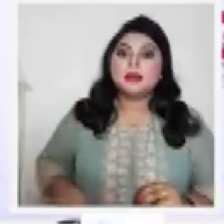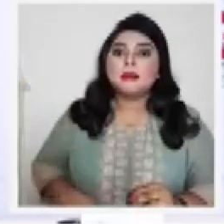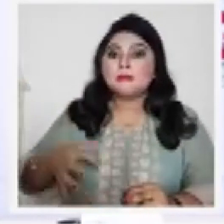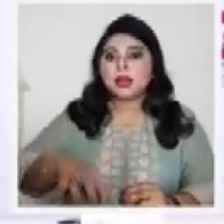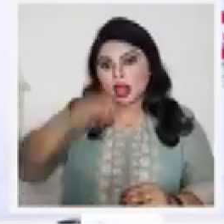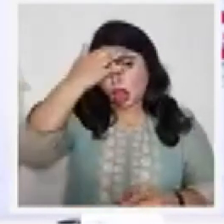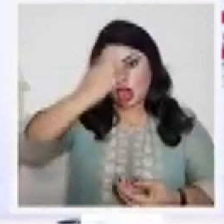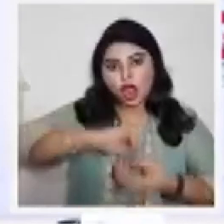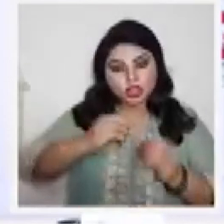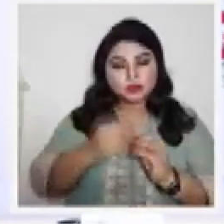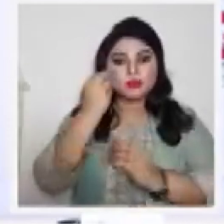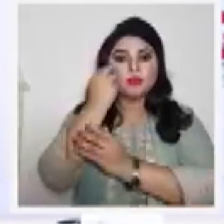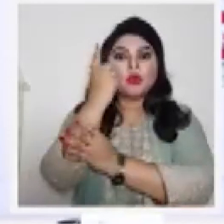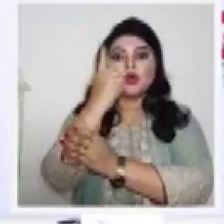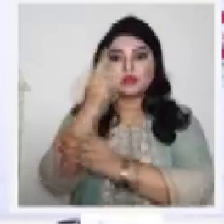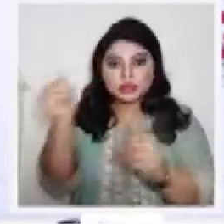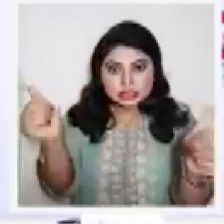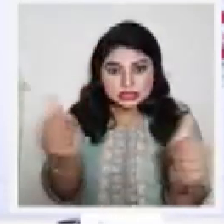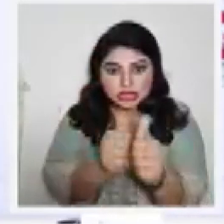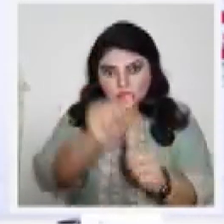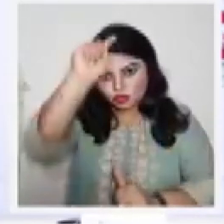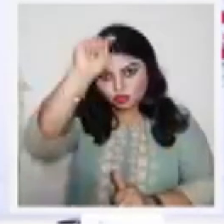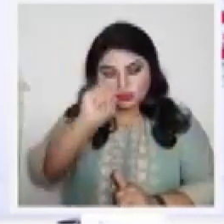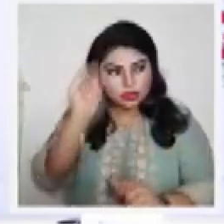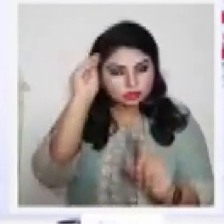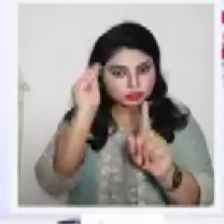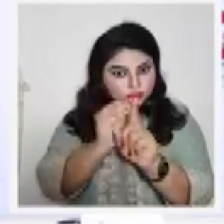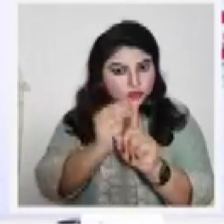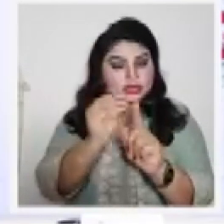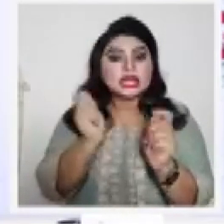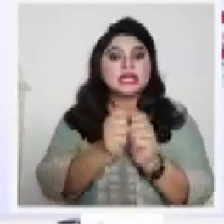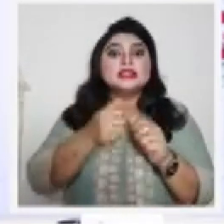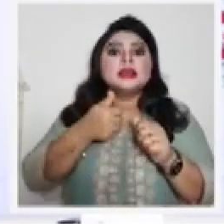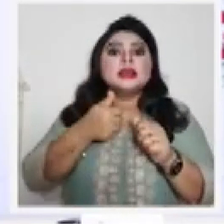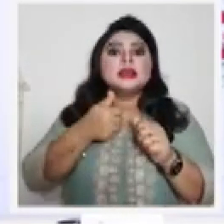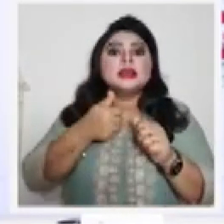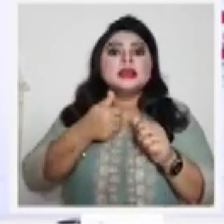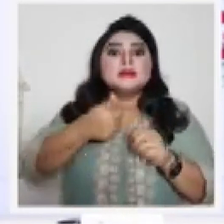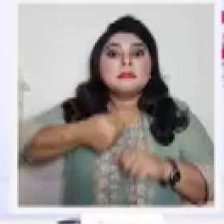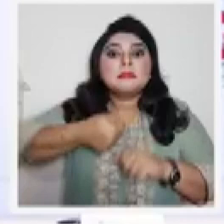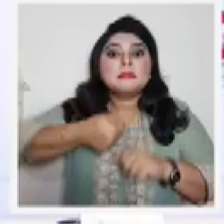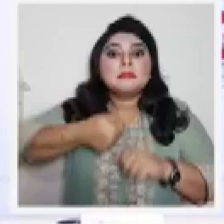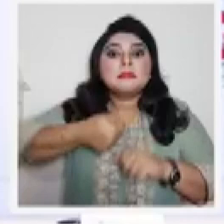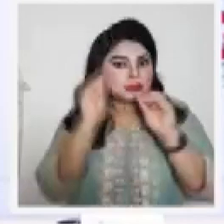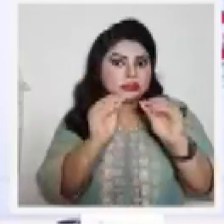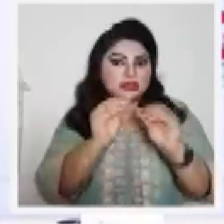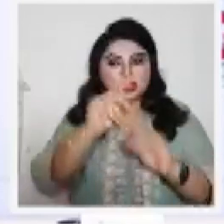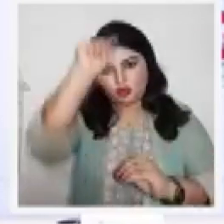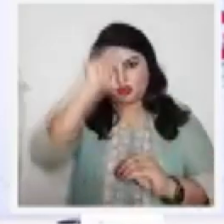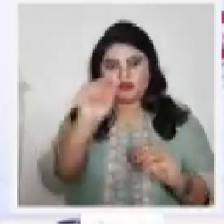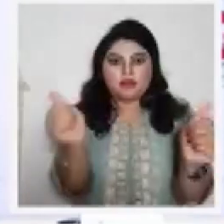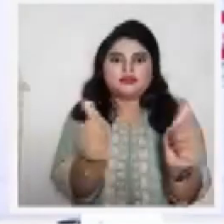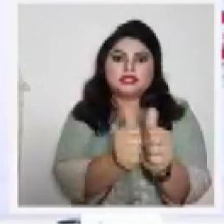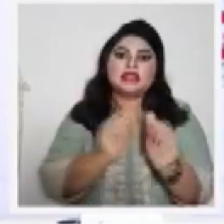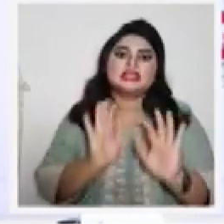পরিস্থিতিতে বঙ্গবন্ধুর সাথে পাশে থেকে তাকে পরামর্শ দেয়া এবং সঠিক সিদ্ধান্ত নিতে সহযোগিতা করেছেন। এবছর এই বিশেষ